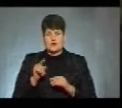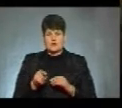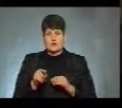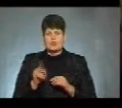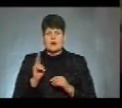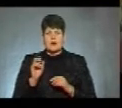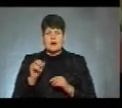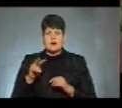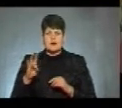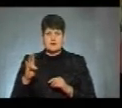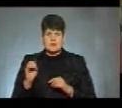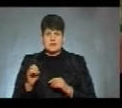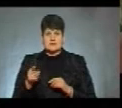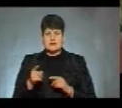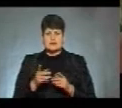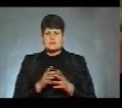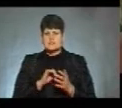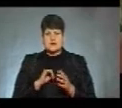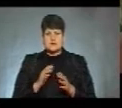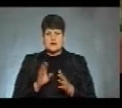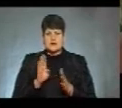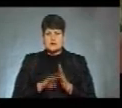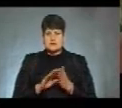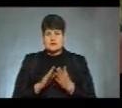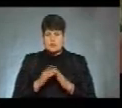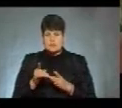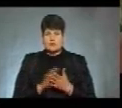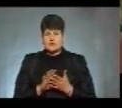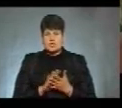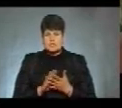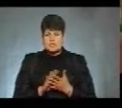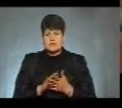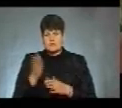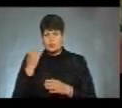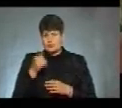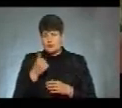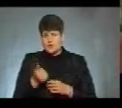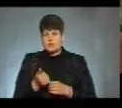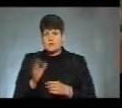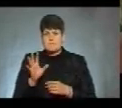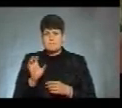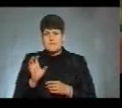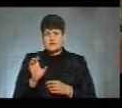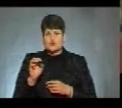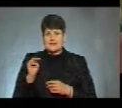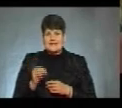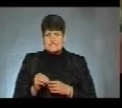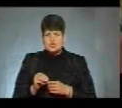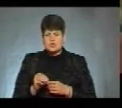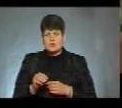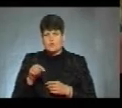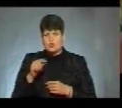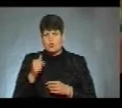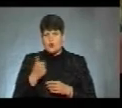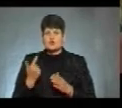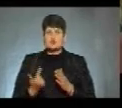Кальному, наприклад, так, що зараз найбільша ситуація. Минулого року ми почистили на 500 тисяч, і цього року